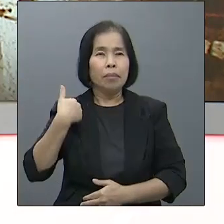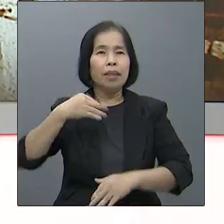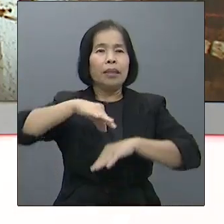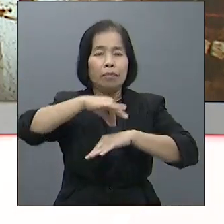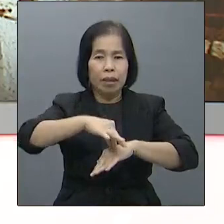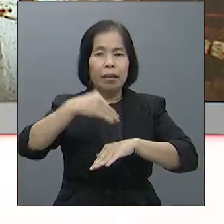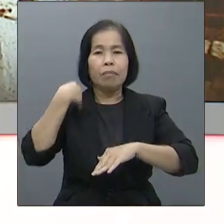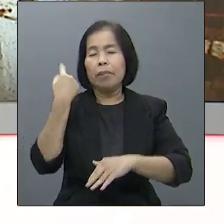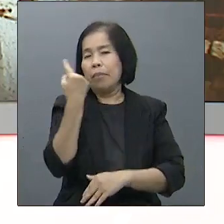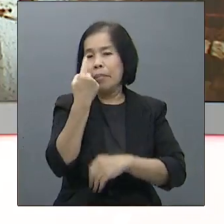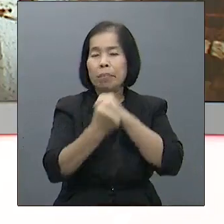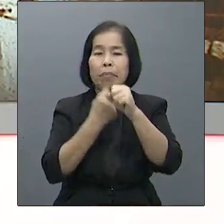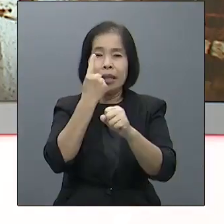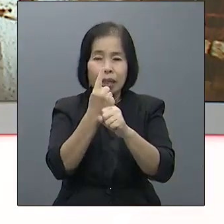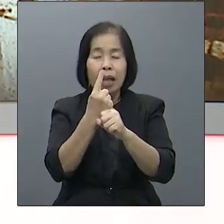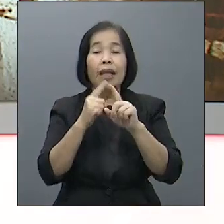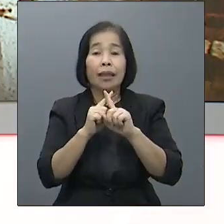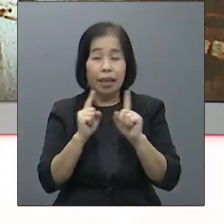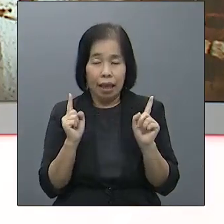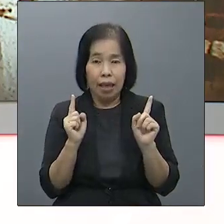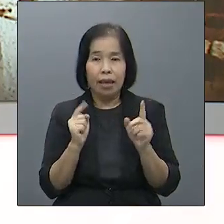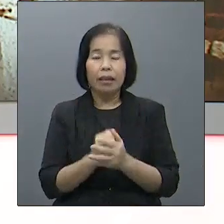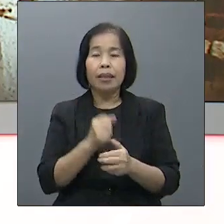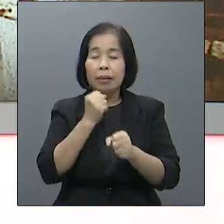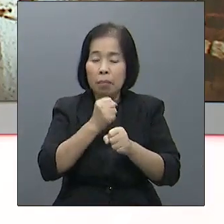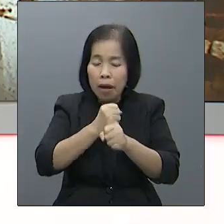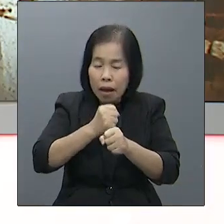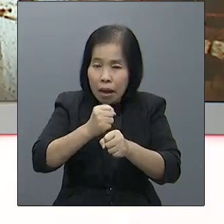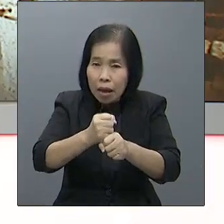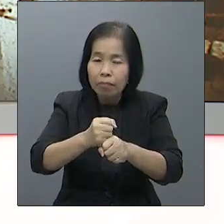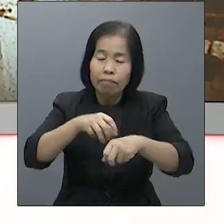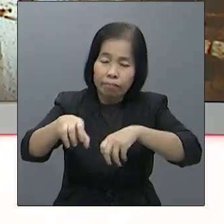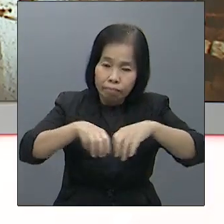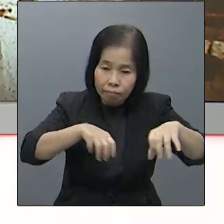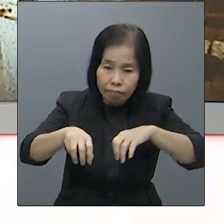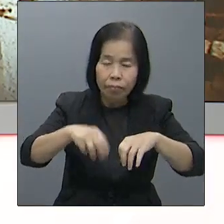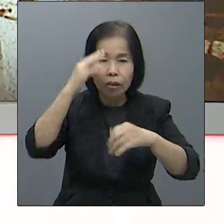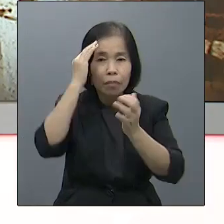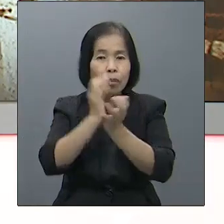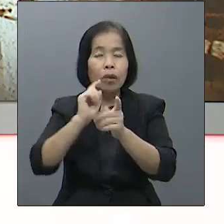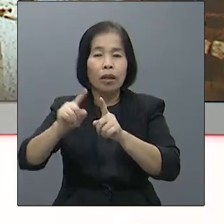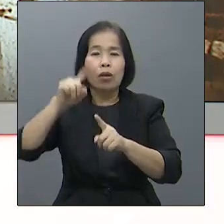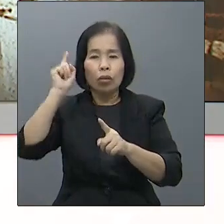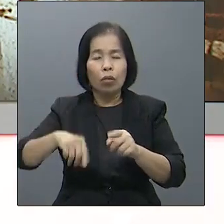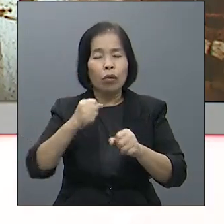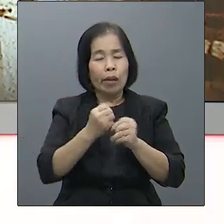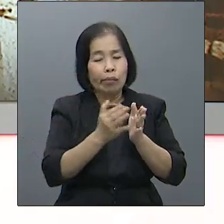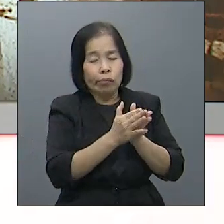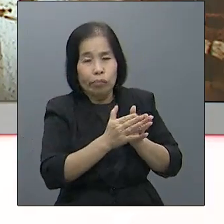รงตำแ่งเพีงแ่ 1 ปีแต่วาจ ๆ แล้วการทำงาน การขับเครื่อนของSFirengกตำรวจแ่ชาติควรจะมอายุ